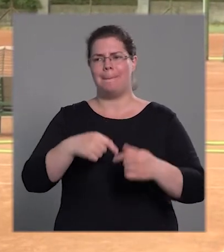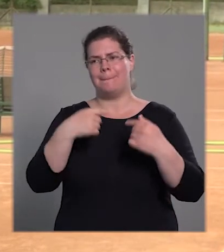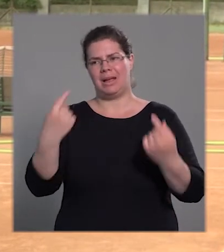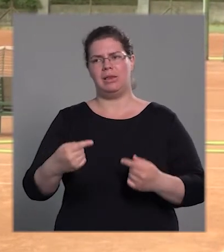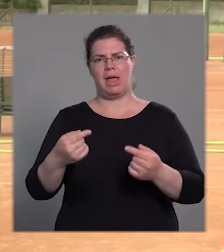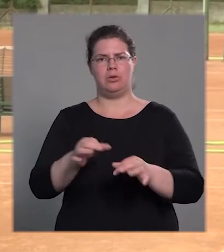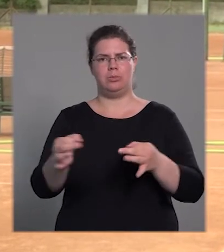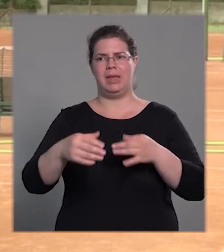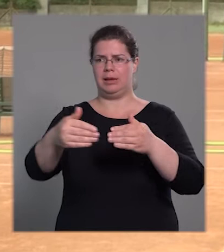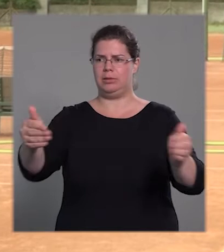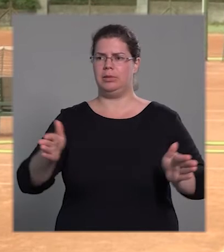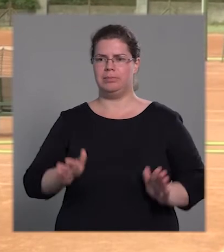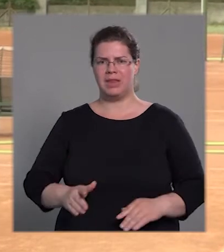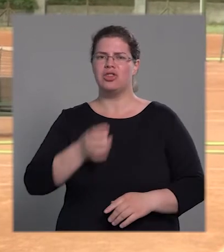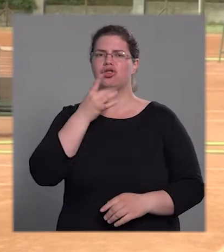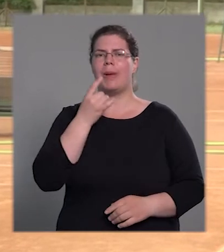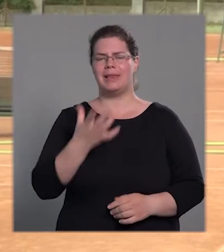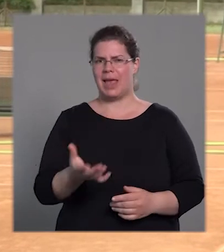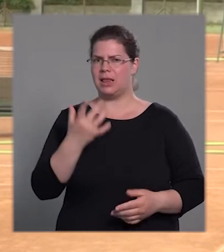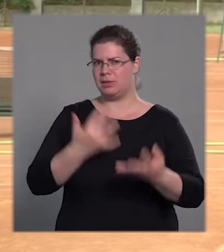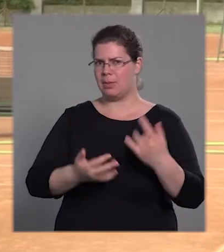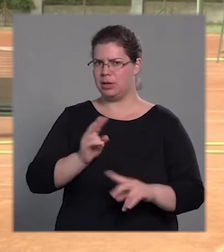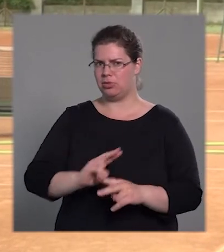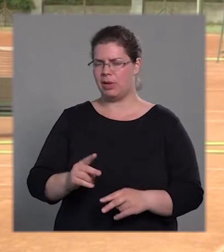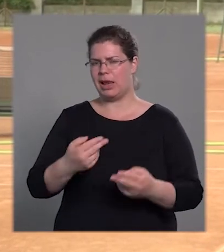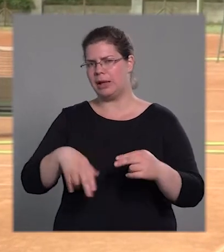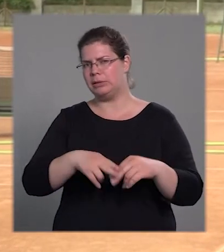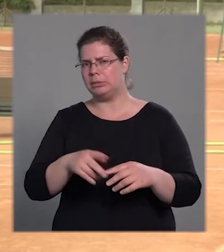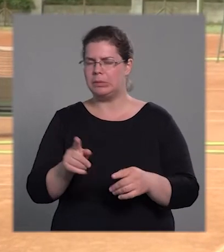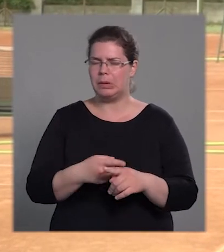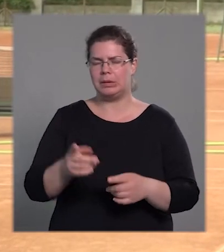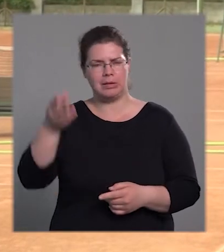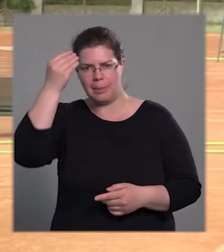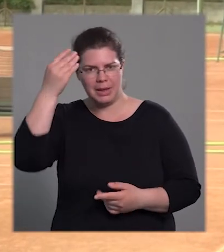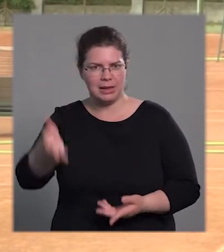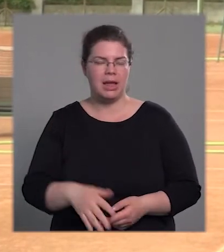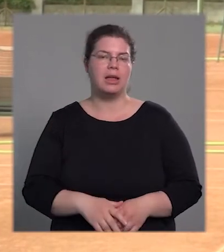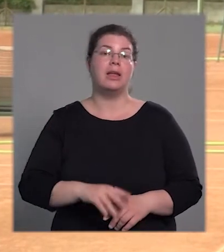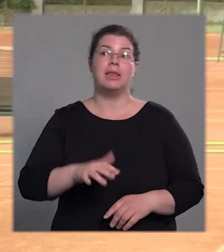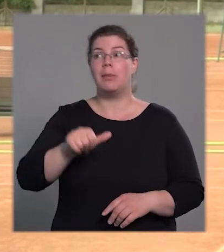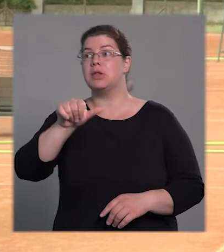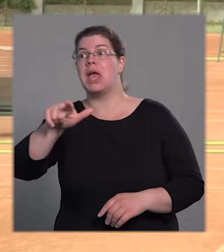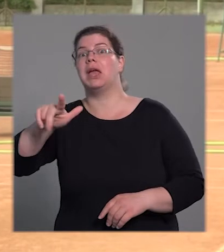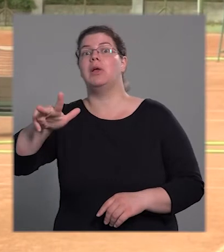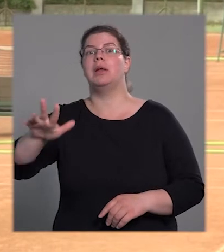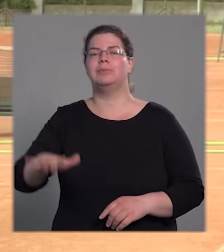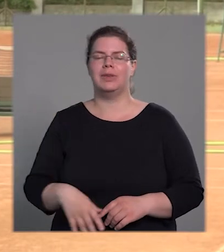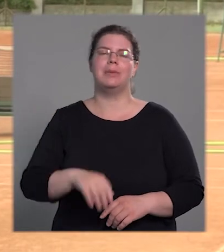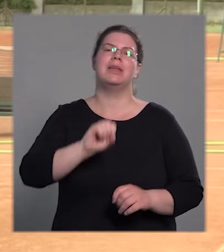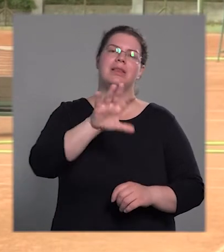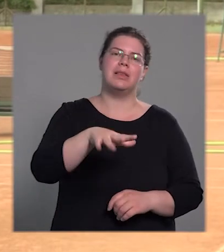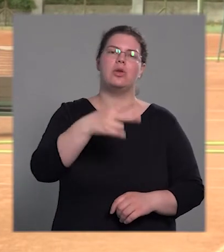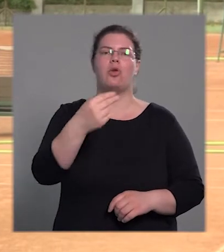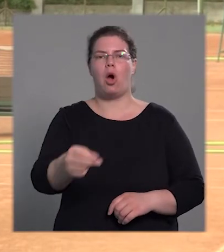speciális számolása van, legtöbben azt nem szokták érteni, ennek egy tradíciója van, úgy számolják, hogy nem 1, 2, 3, 4, hanem 15,